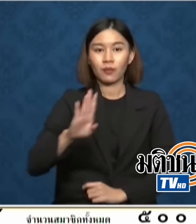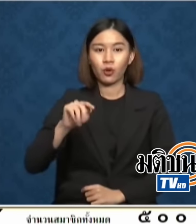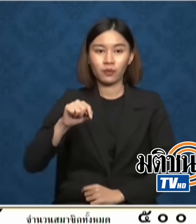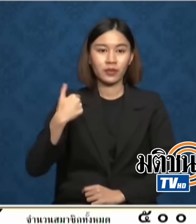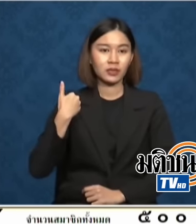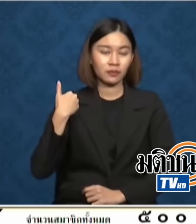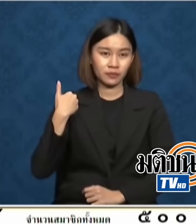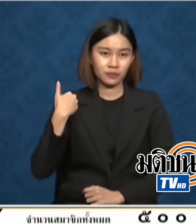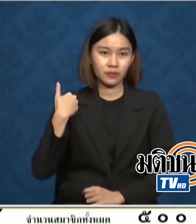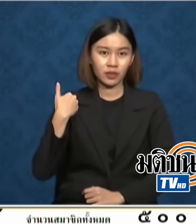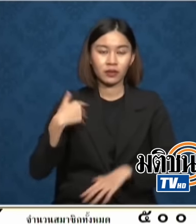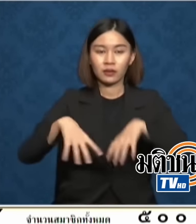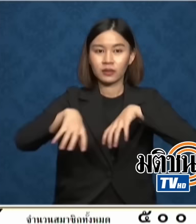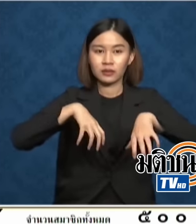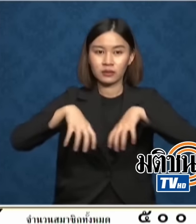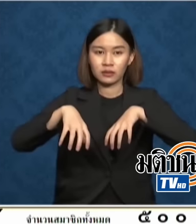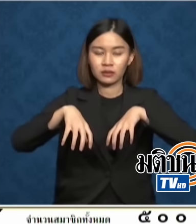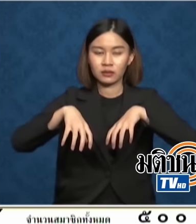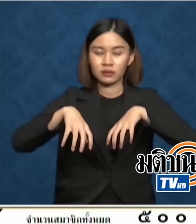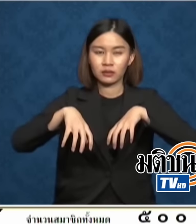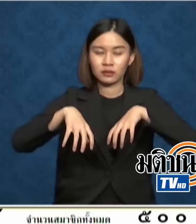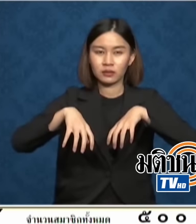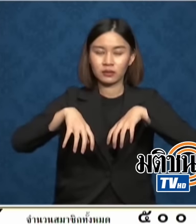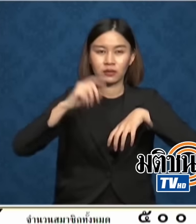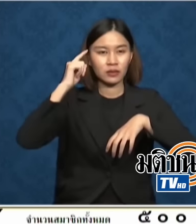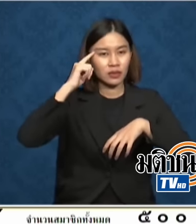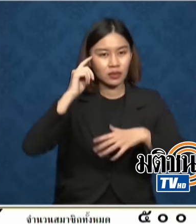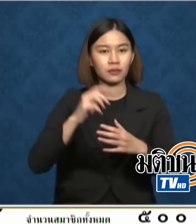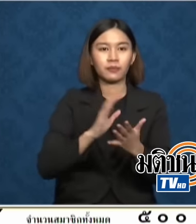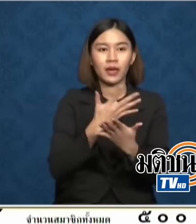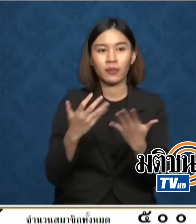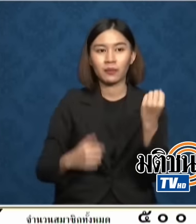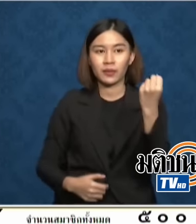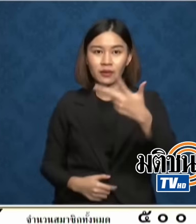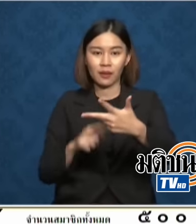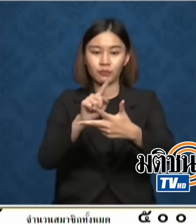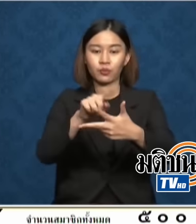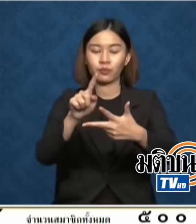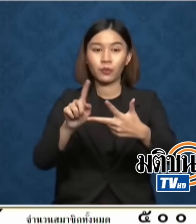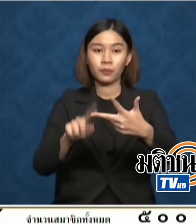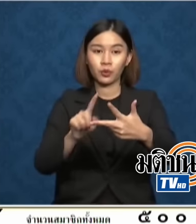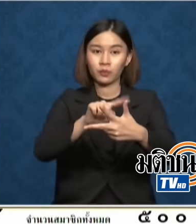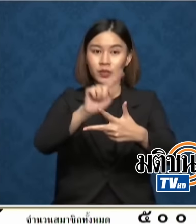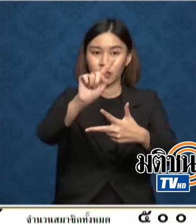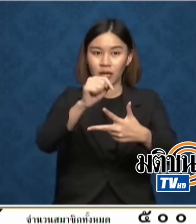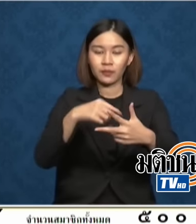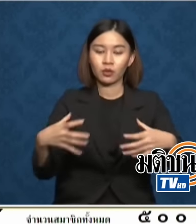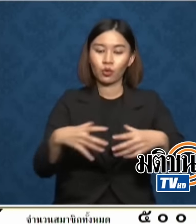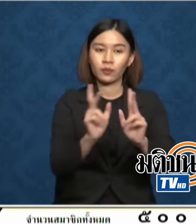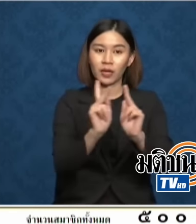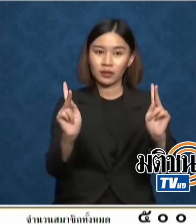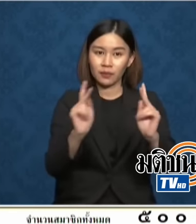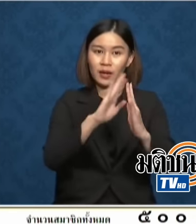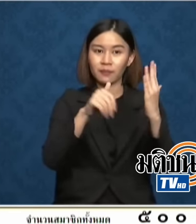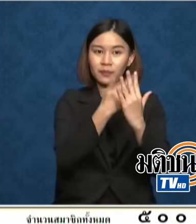มีการบริหารการวางองค์กรออกเป็น3ขา1คือมีคณะกรรมการยุทธ